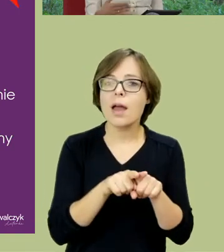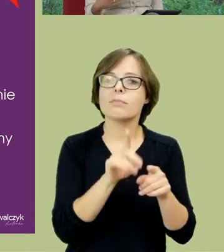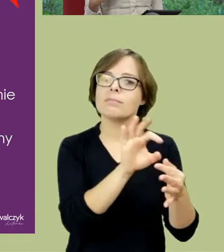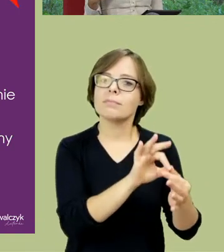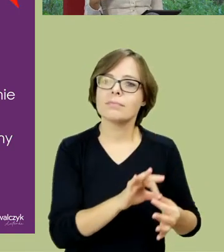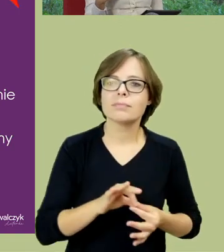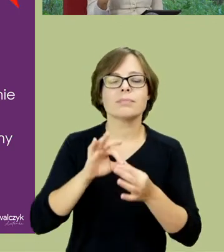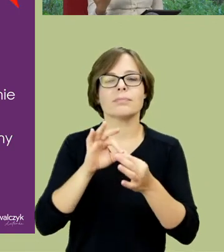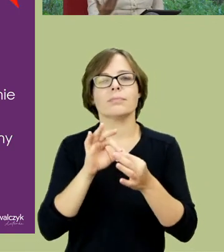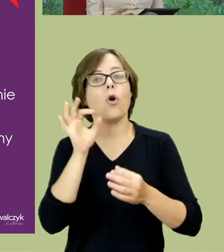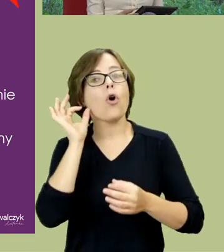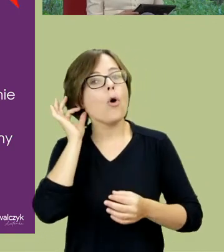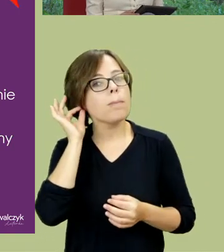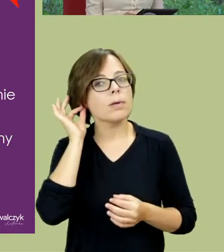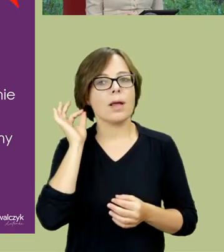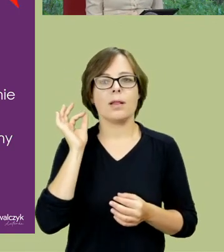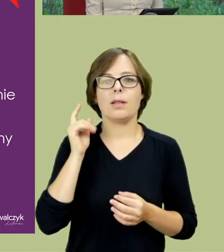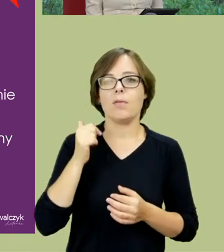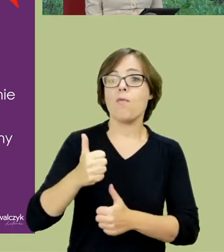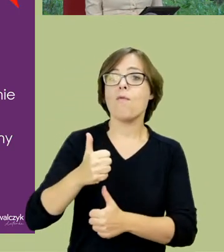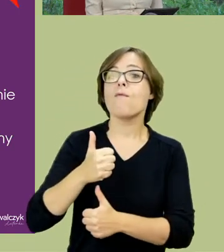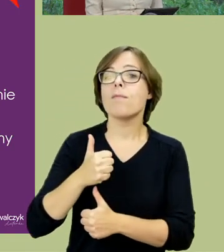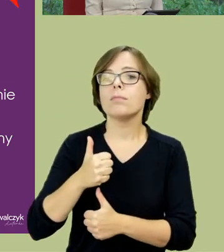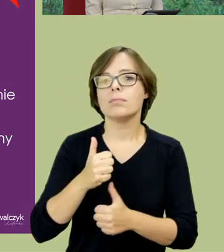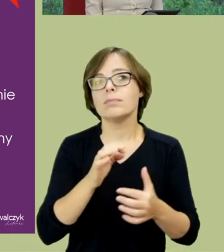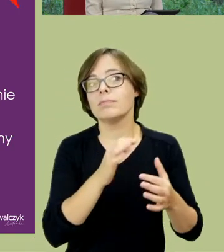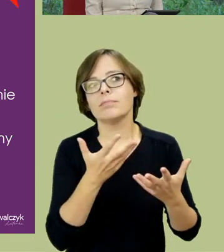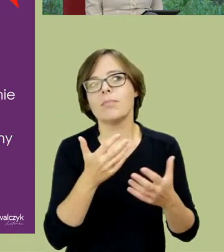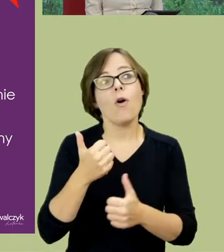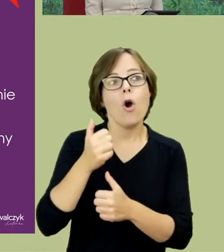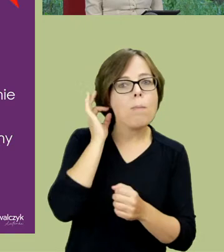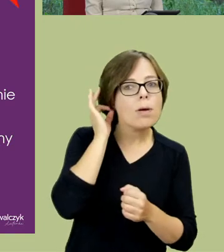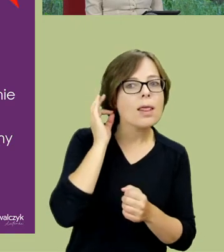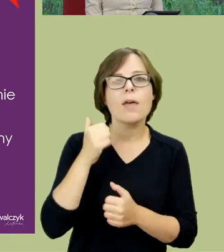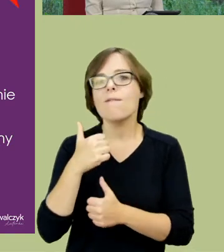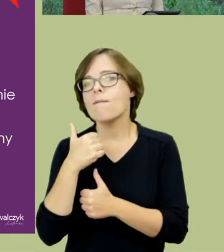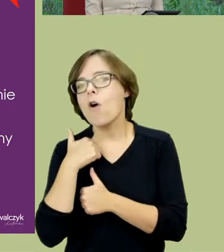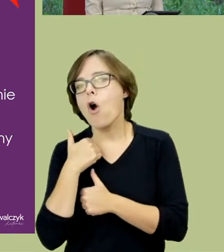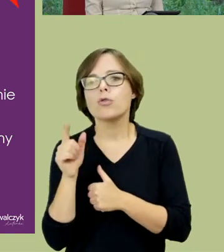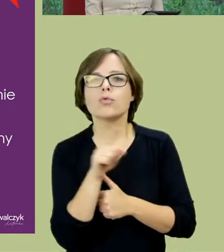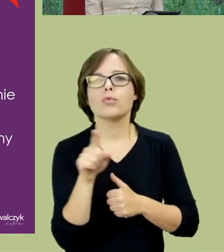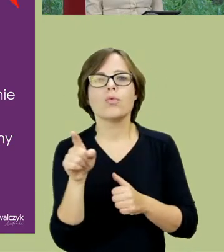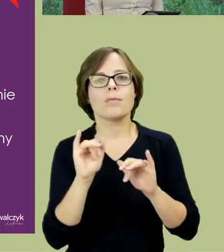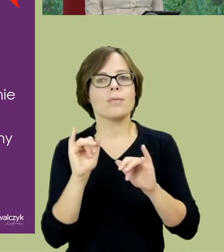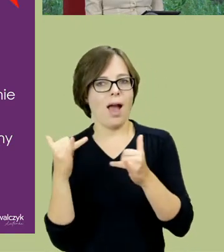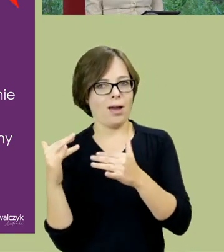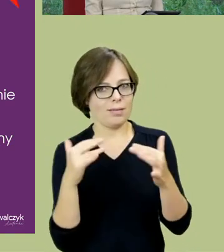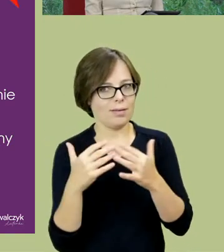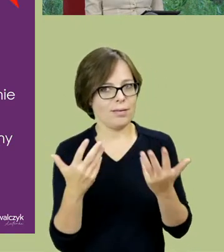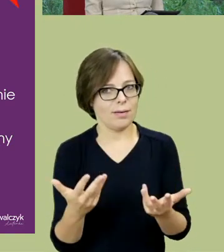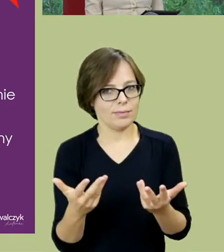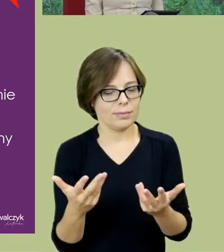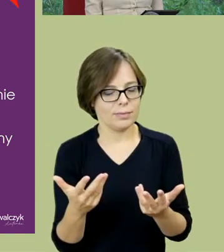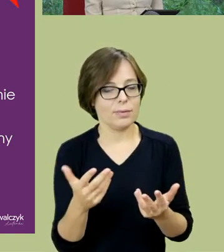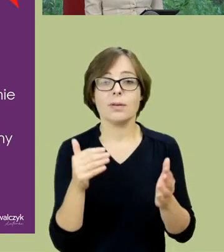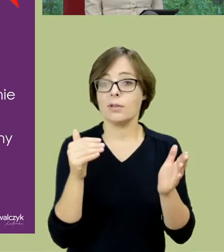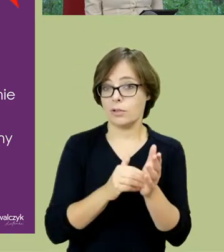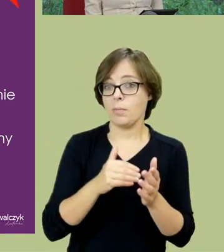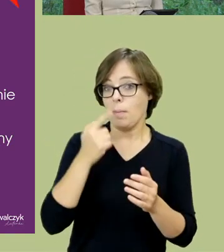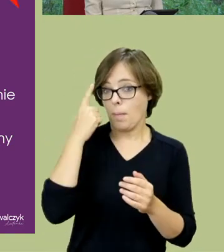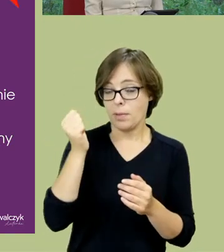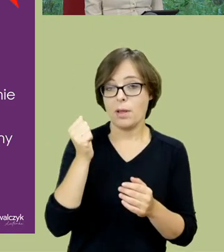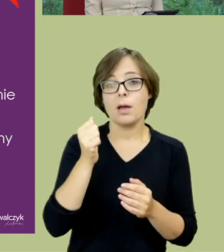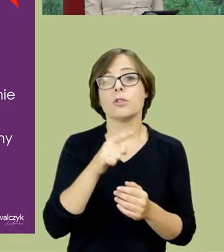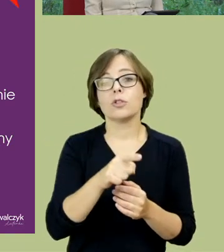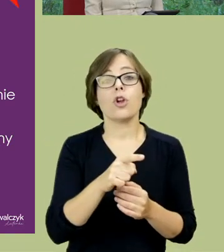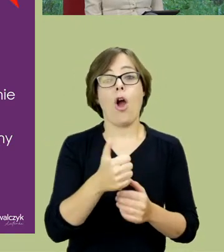czy przy wojsku powinny funkcjonować. Warto jednak pamiętać o tym, że kobiety w okolicy wojska